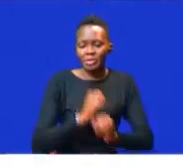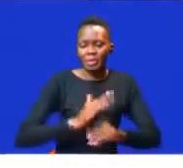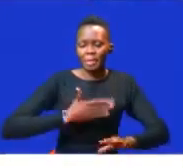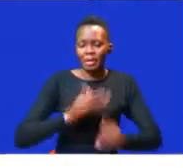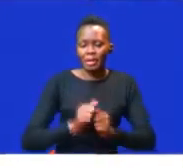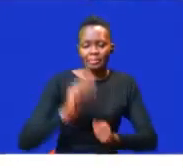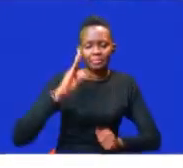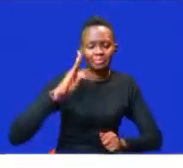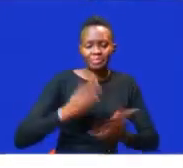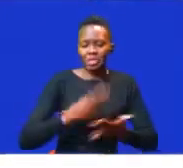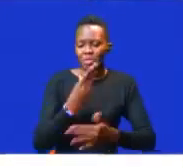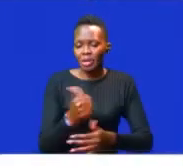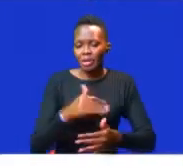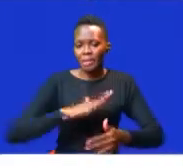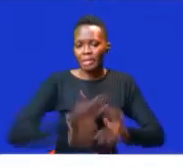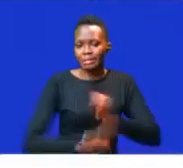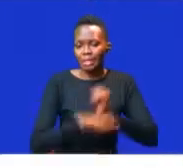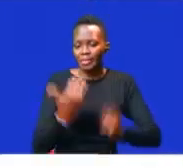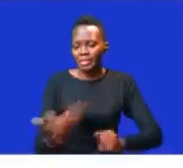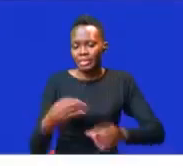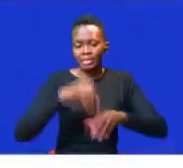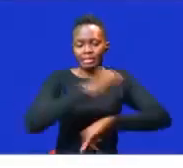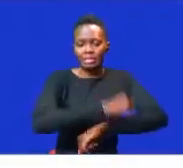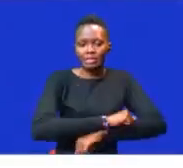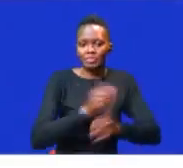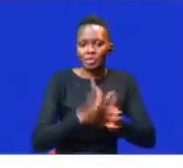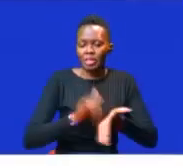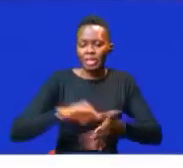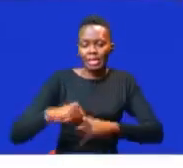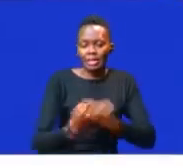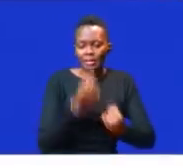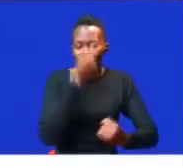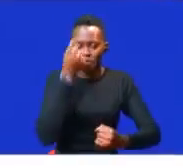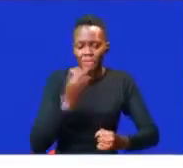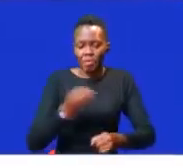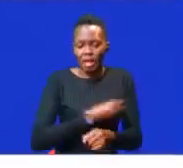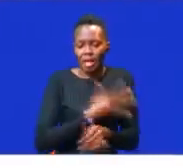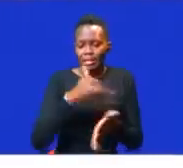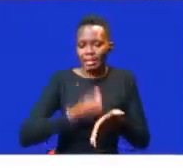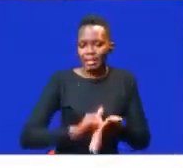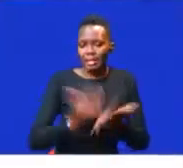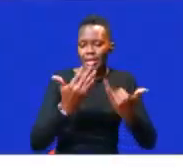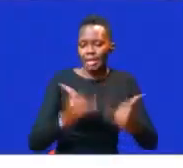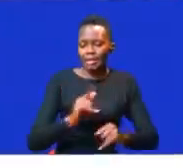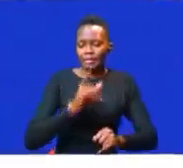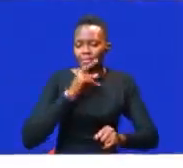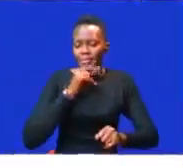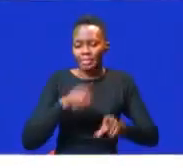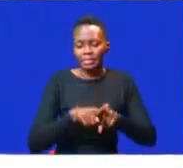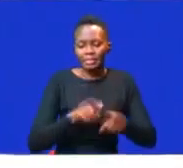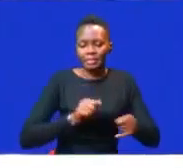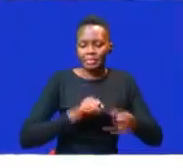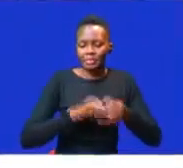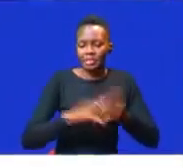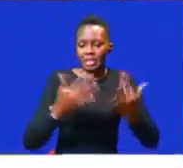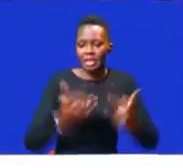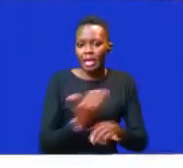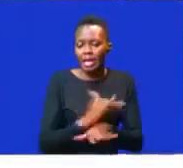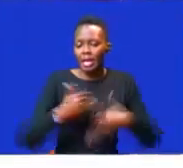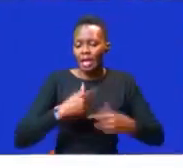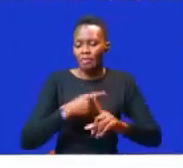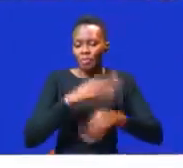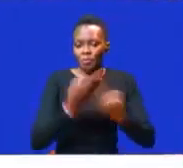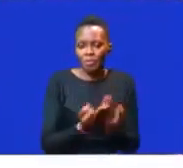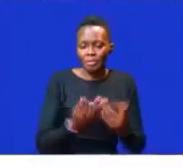security. Poro karani museo kapasot. Nithin. School. Kalo wada chitha de mawku. Datu parkanta. Migosi Joseph, chiel koda inode, koro ni kakwayo kutipi koda